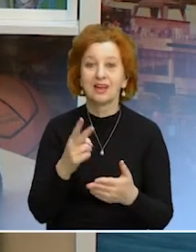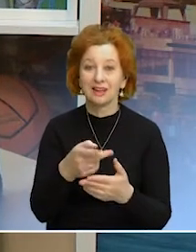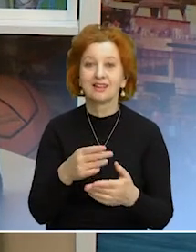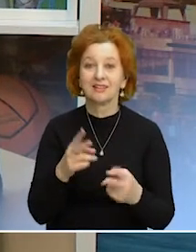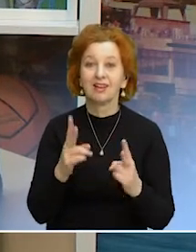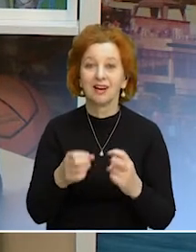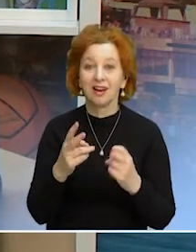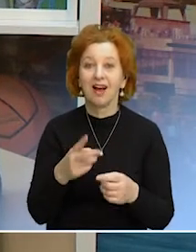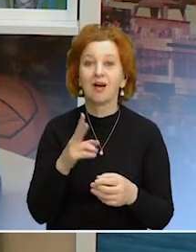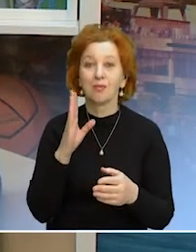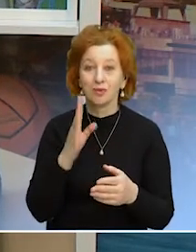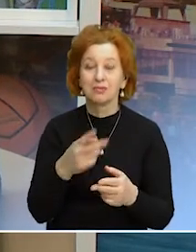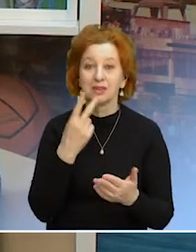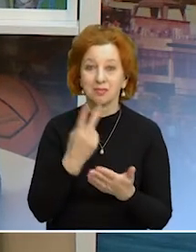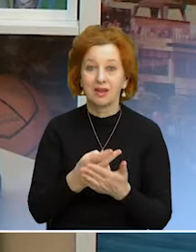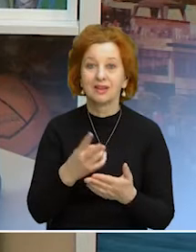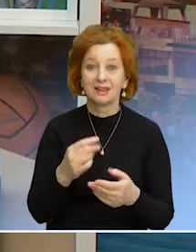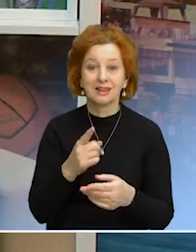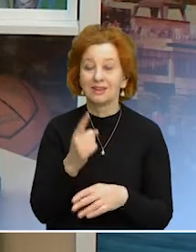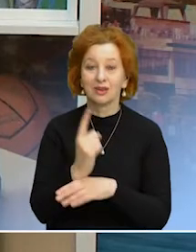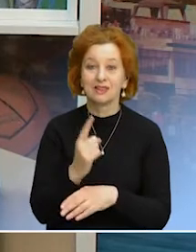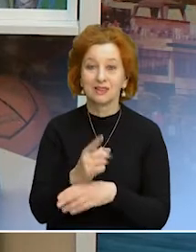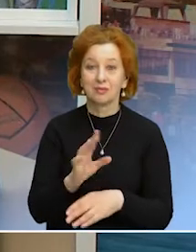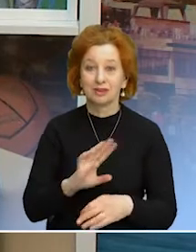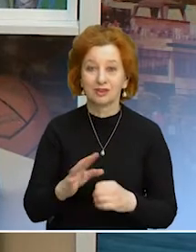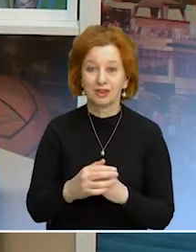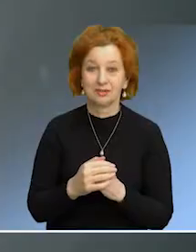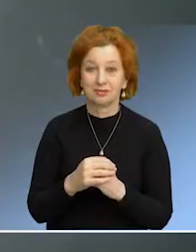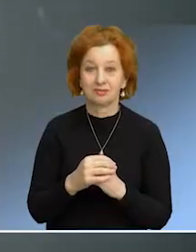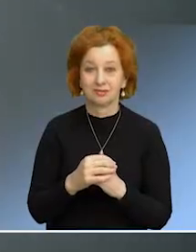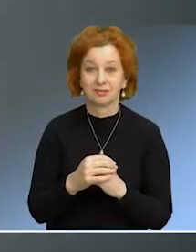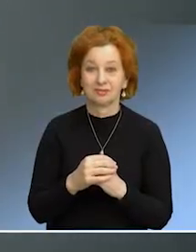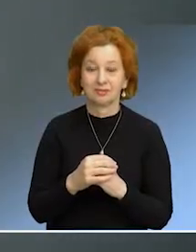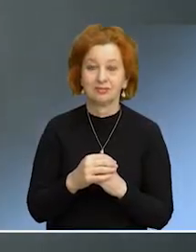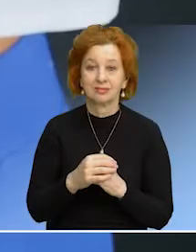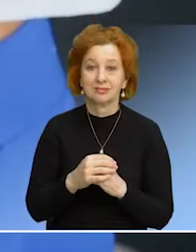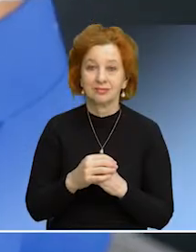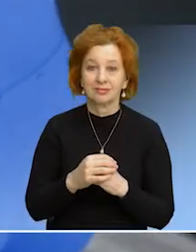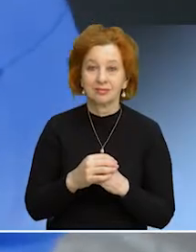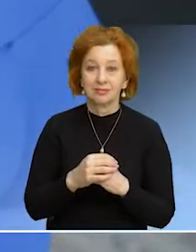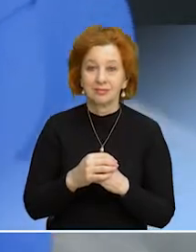смотреть, тем более, что смотреть, как говорится, никто не запрещает.